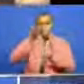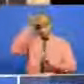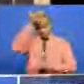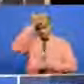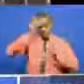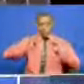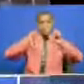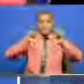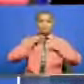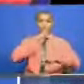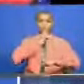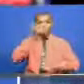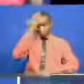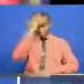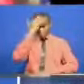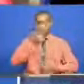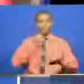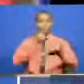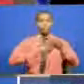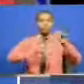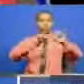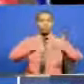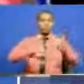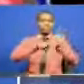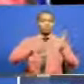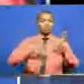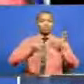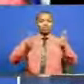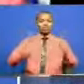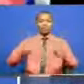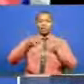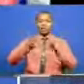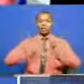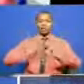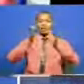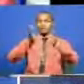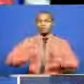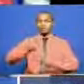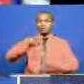kushinikiza kwamba malalamishi yao yashughulikiwe. Purity Museo, Darubini.